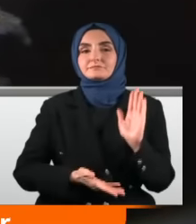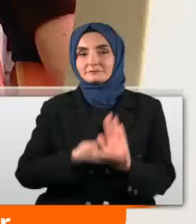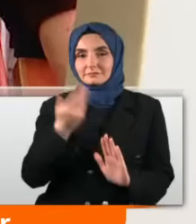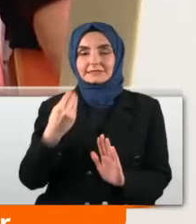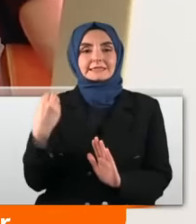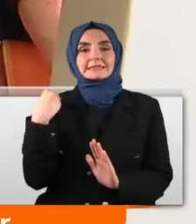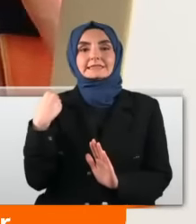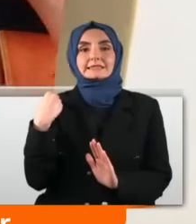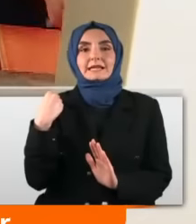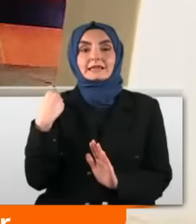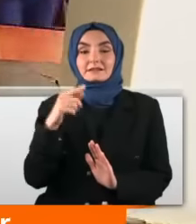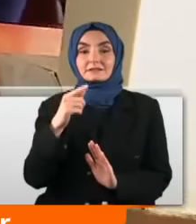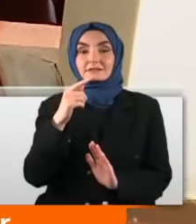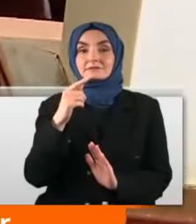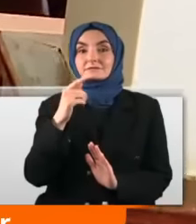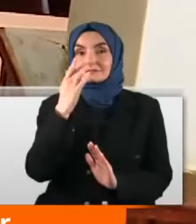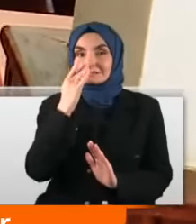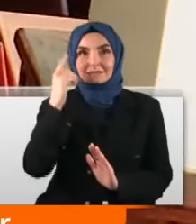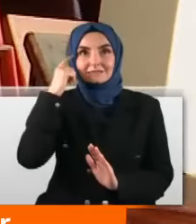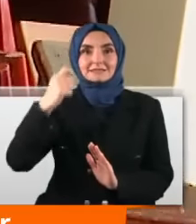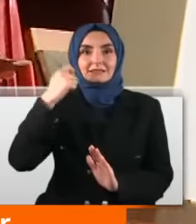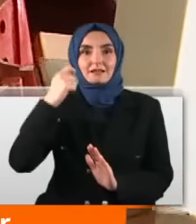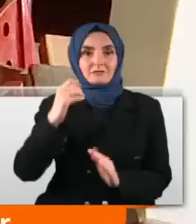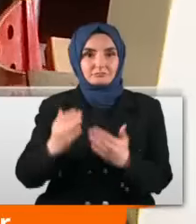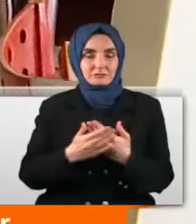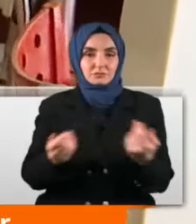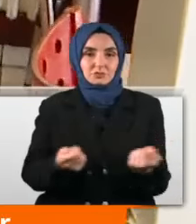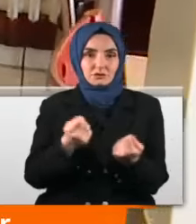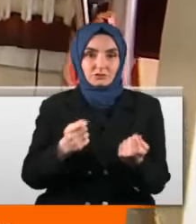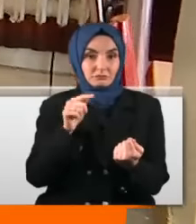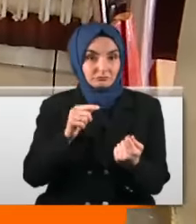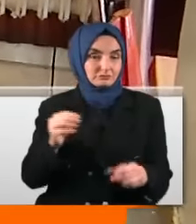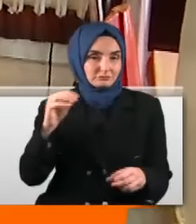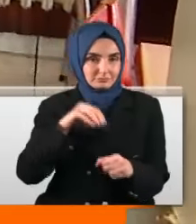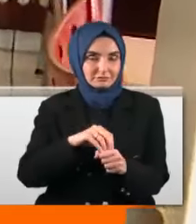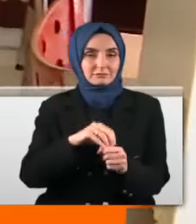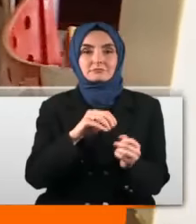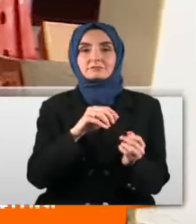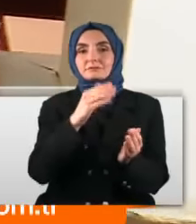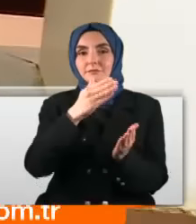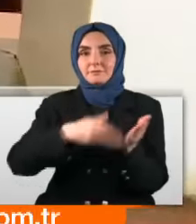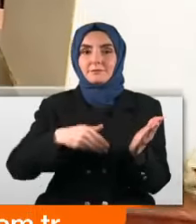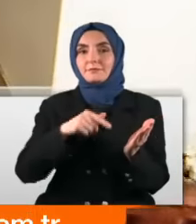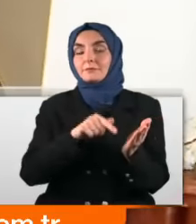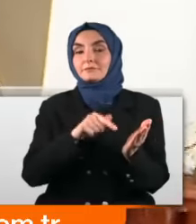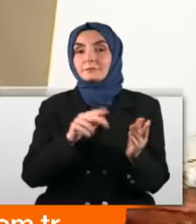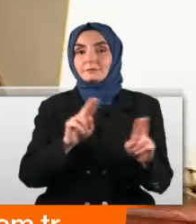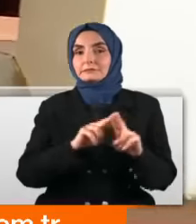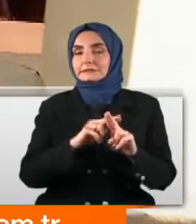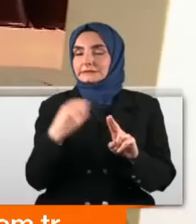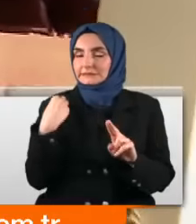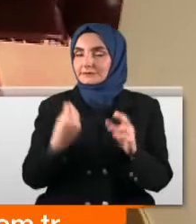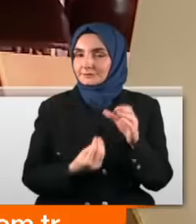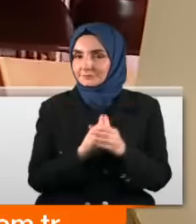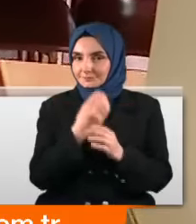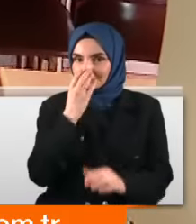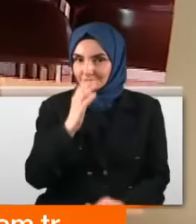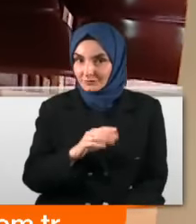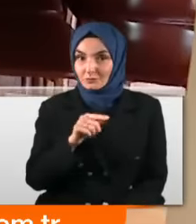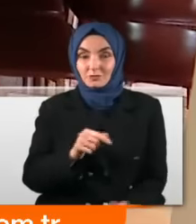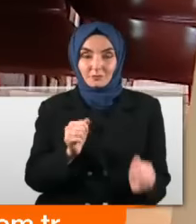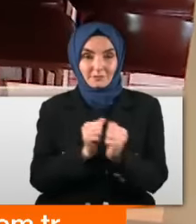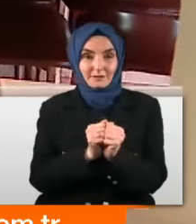POS makineleri gelecek. Esnaf bu POS makinelerini zorunlu olarak kullanmak zorunda kalacak. Öyle ki bu POS makinesiyle birlikte bir iş